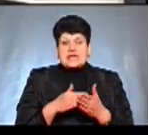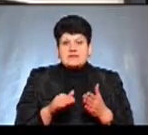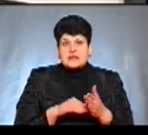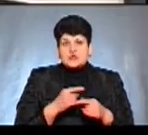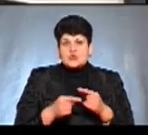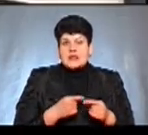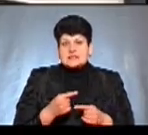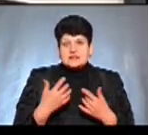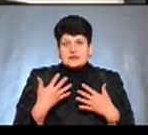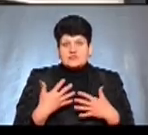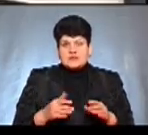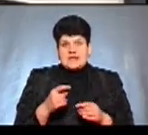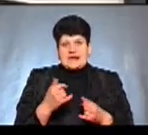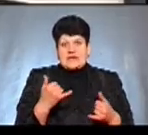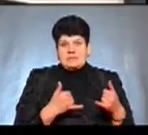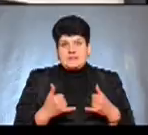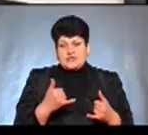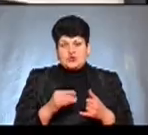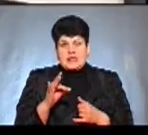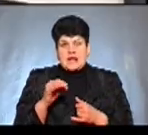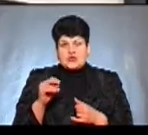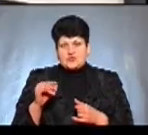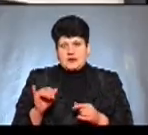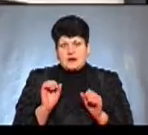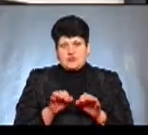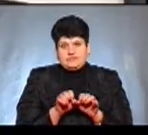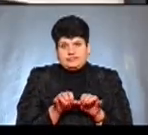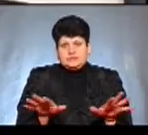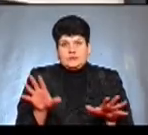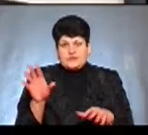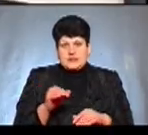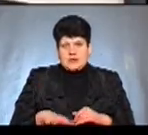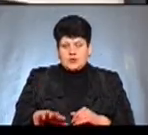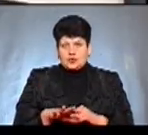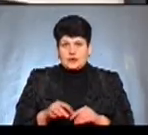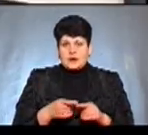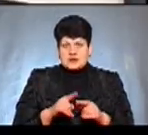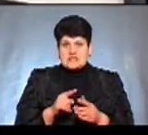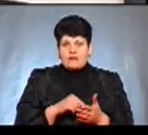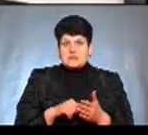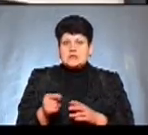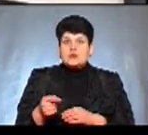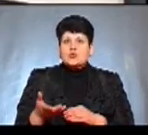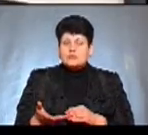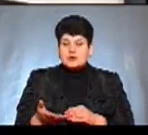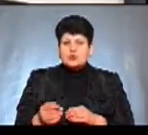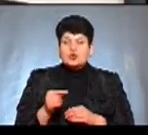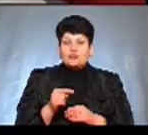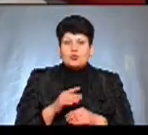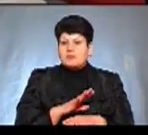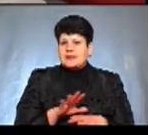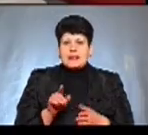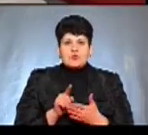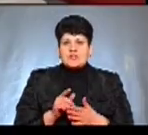вже певної хімічної речовини, яка може розвитися по тій території, а це фактично вже в межах міста Тернополя. Тому ми не